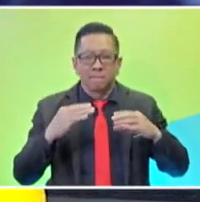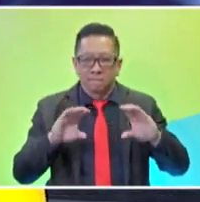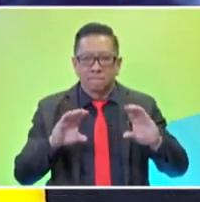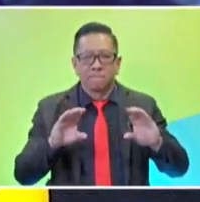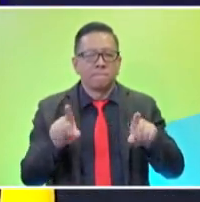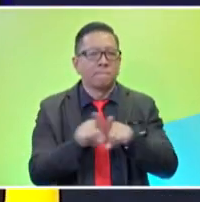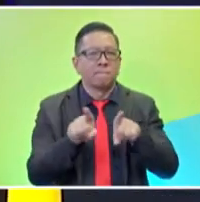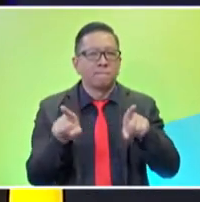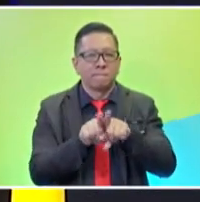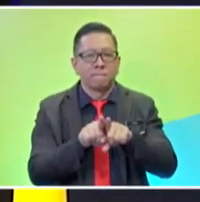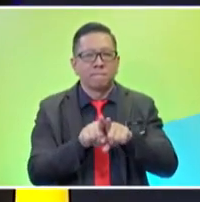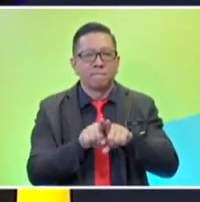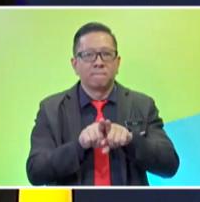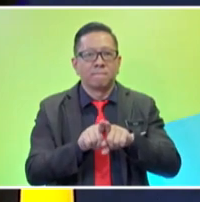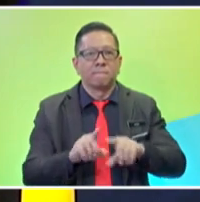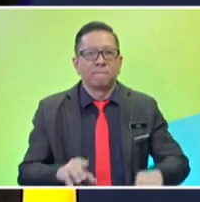bersama-sama